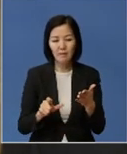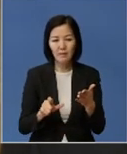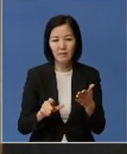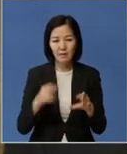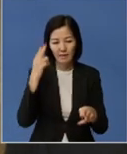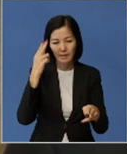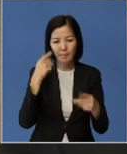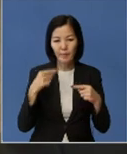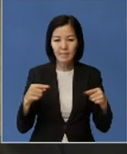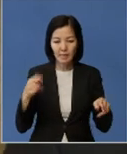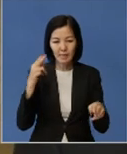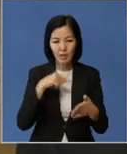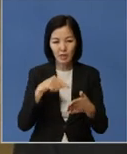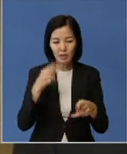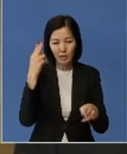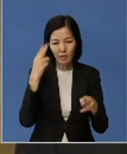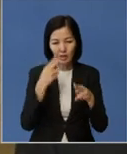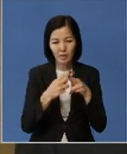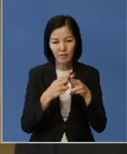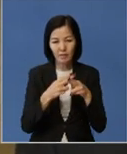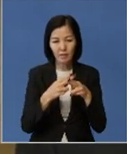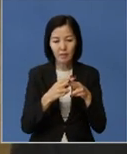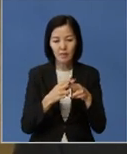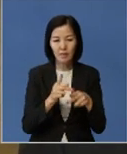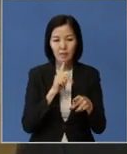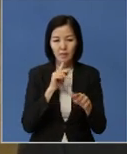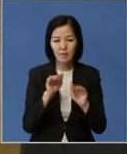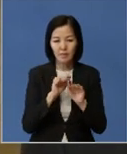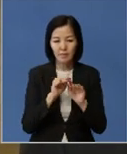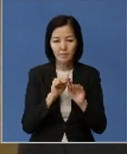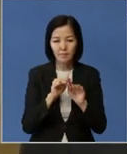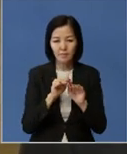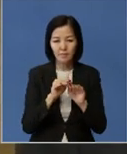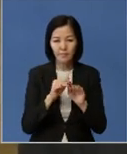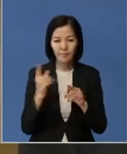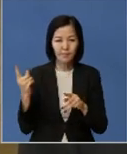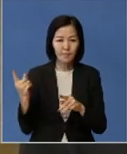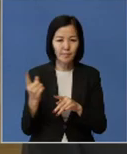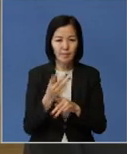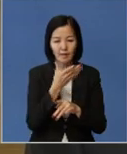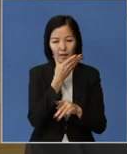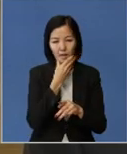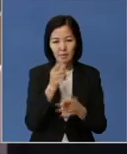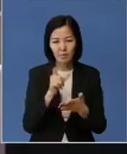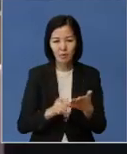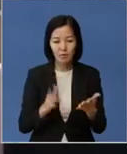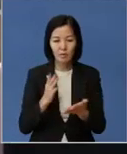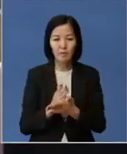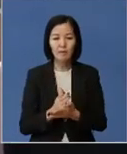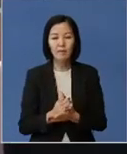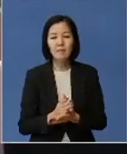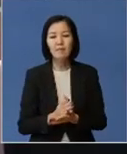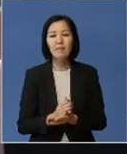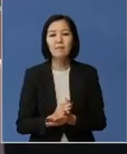ағамыз сияқты, әрбірден кейін Тыныштықбек сияқты ортақ бір толғамнан шыққан ақын деп айтылам. Болмысы